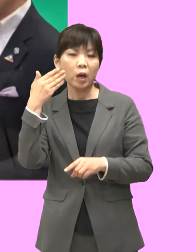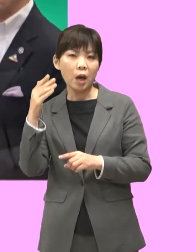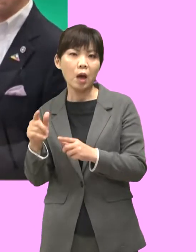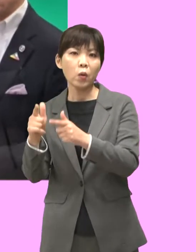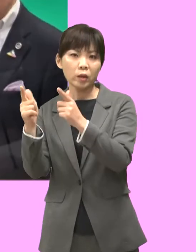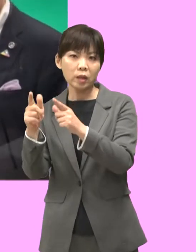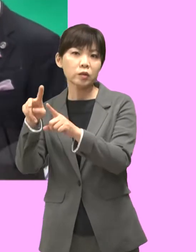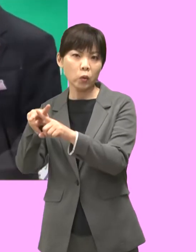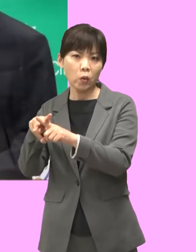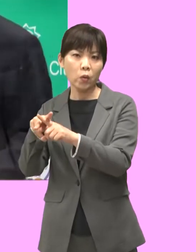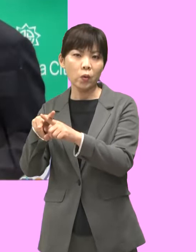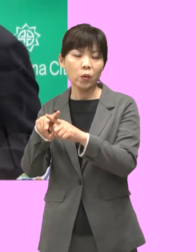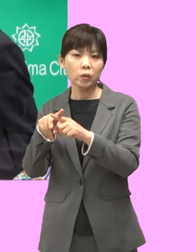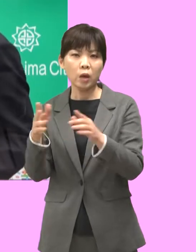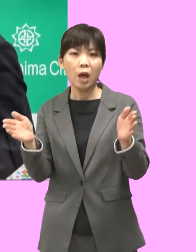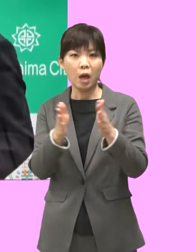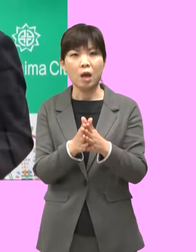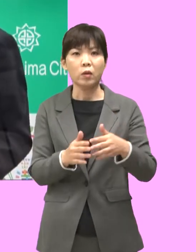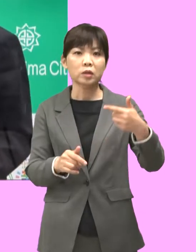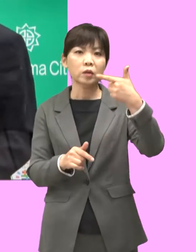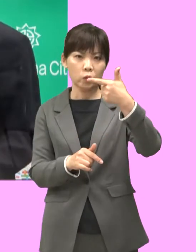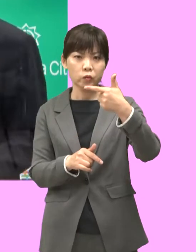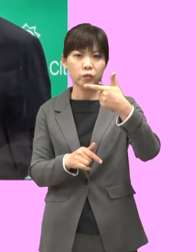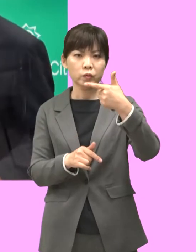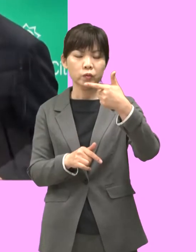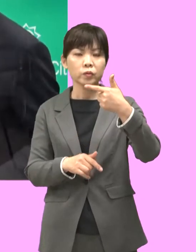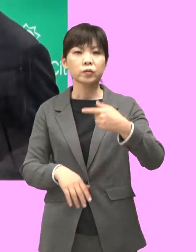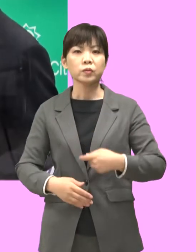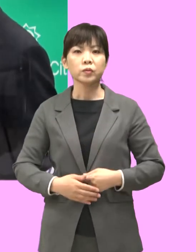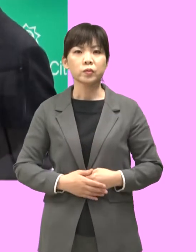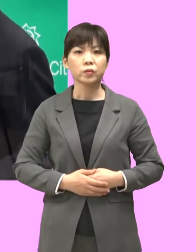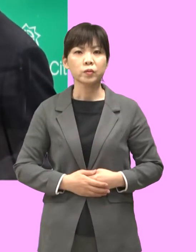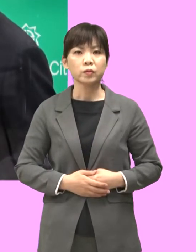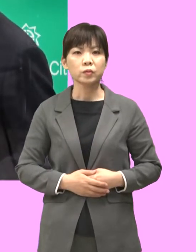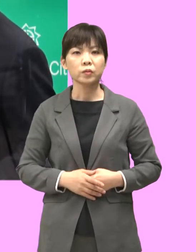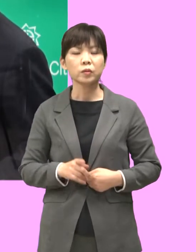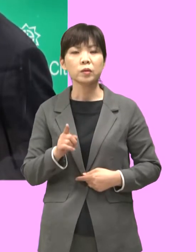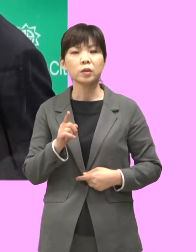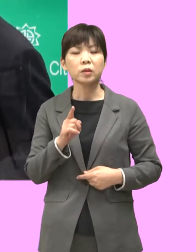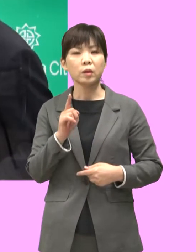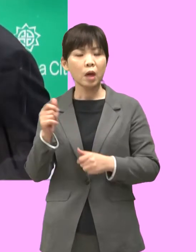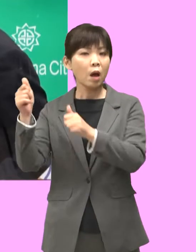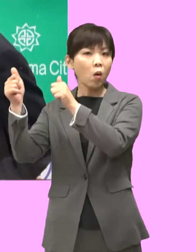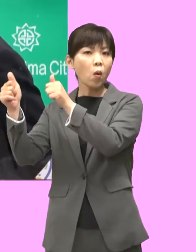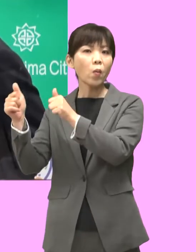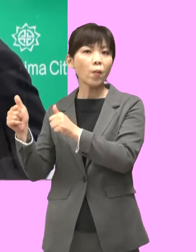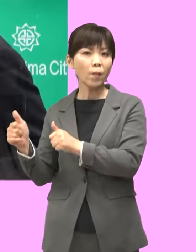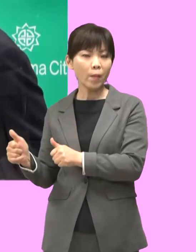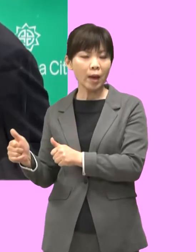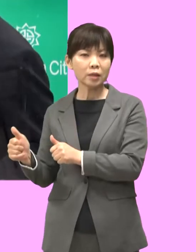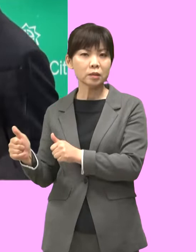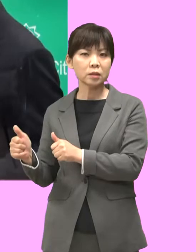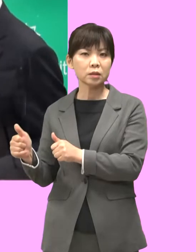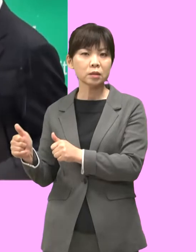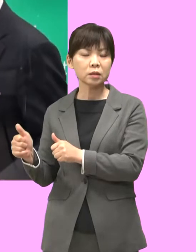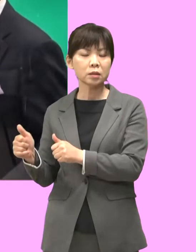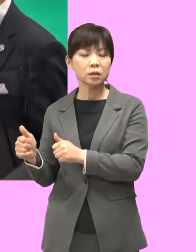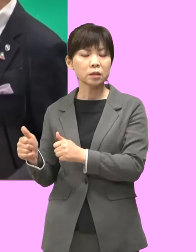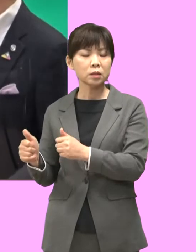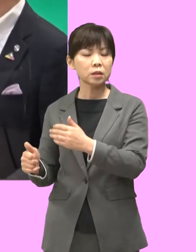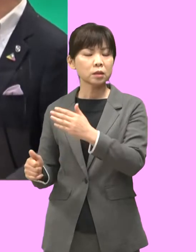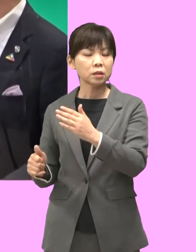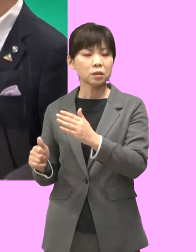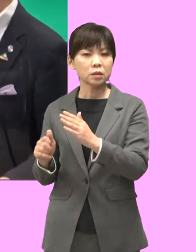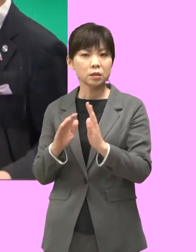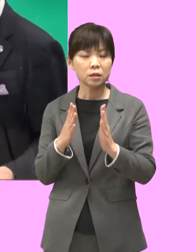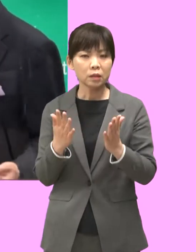この6つでありまして、まあ、これらはあのホームページに、こちらにはなかったかな、